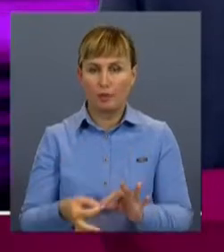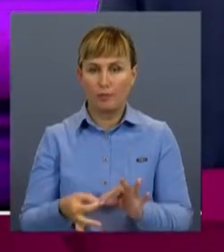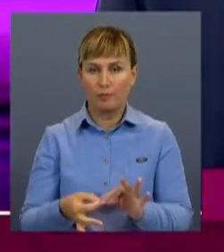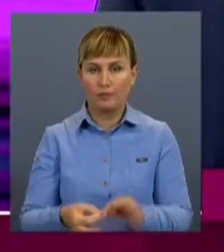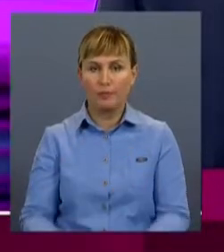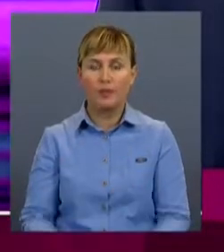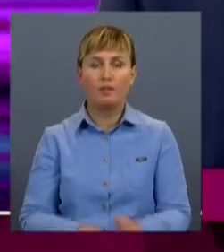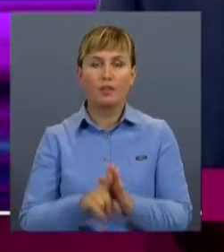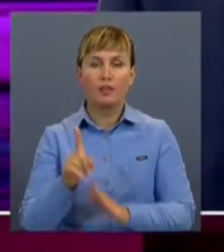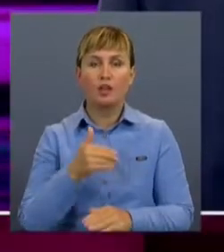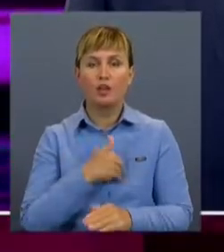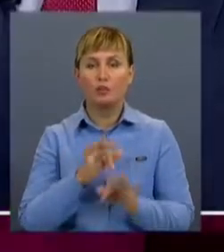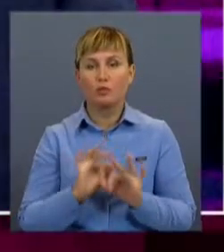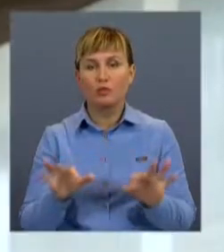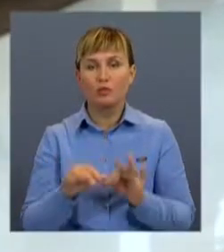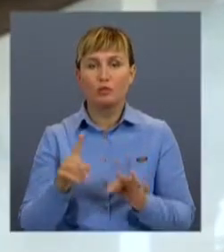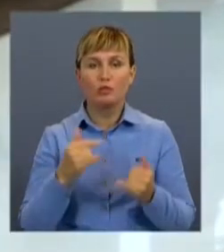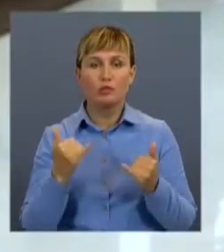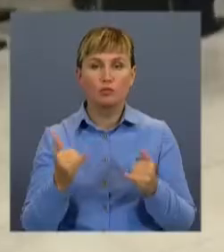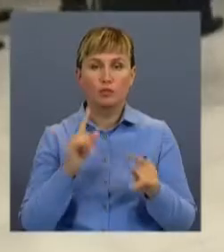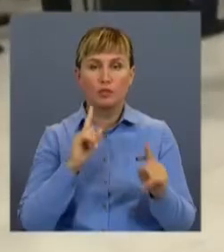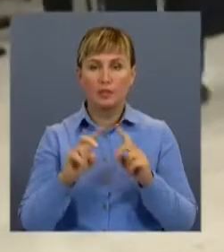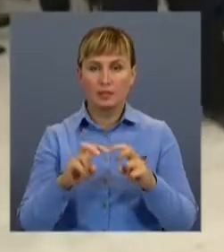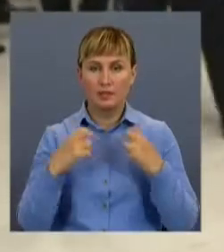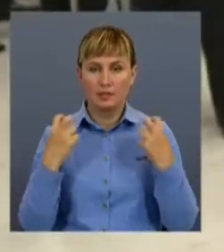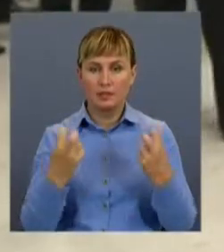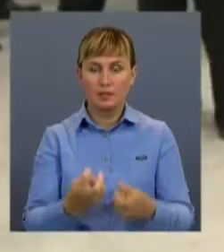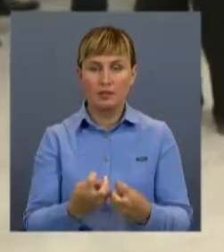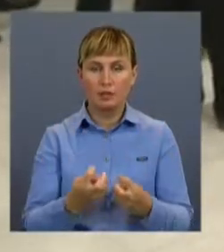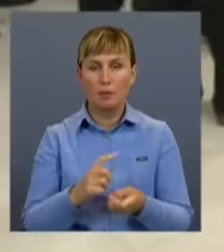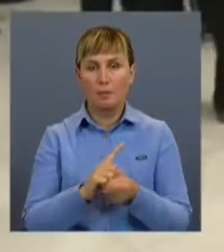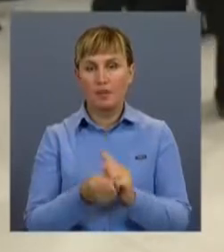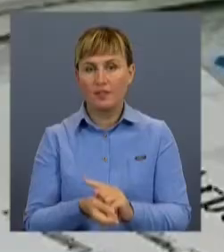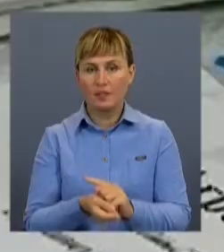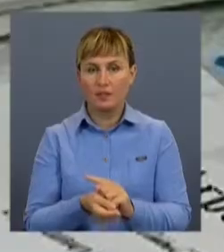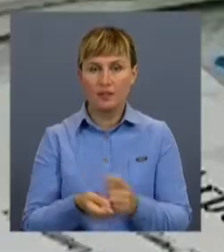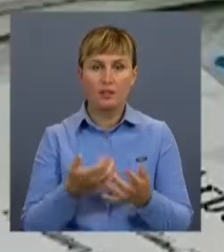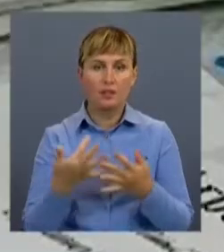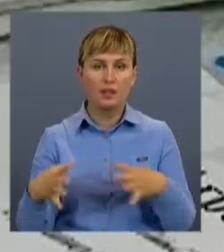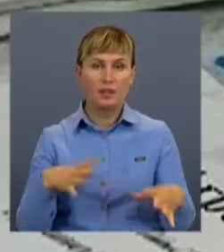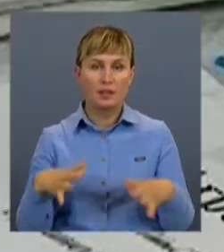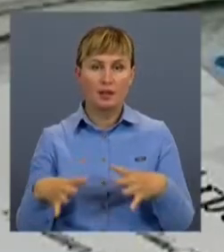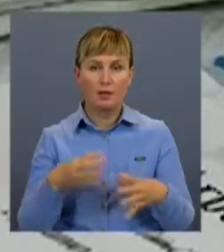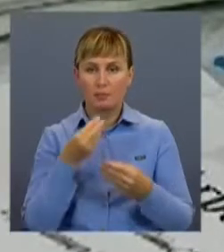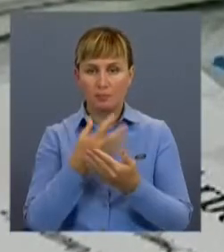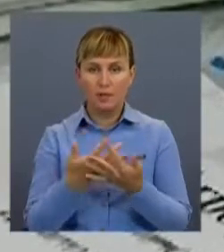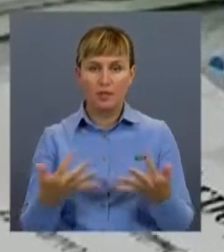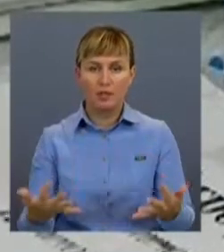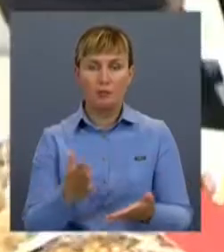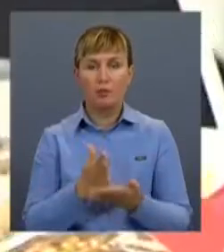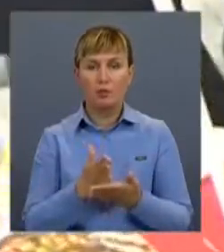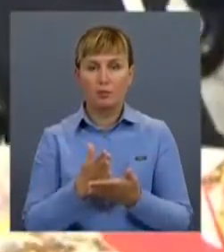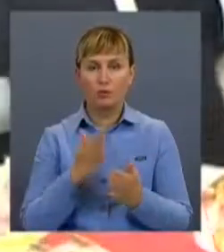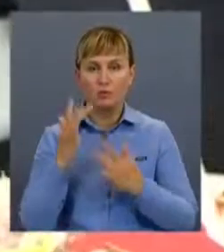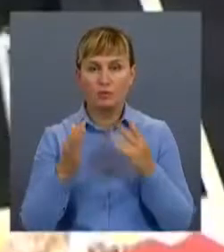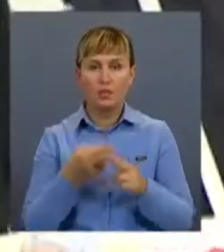начать я хочу с того что сегодня порезала заседание на несколько часов превратилась в ярмарку сельхозпродукции в прямом смысле этого